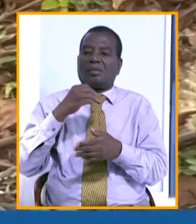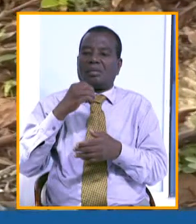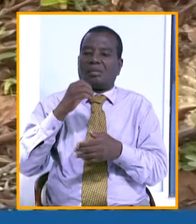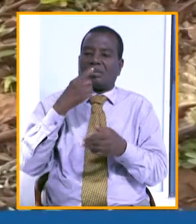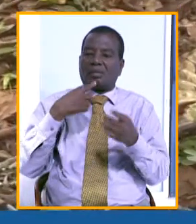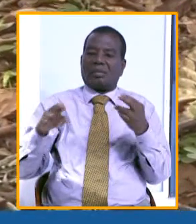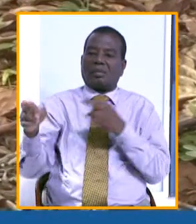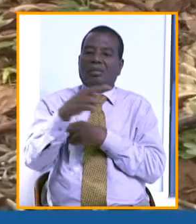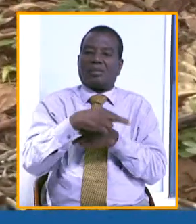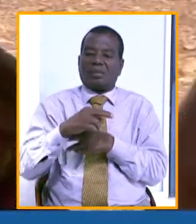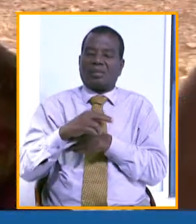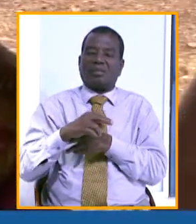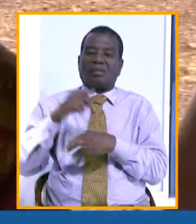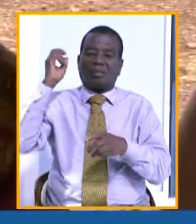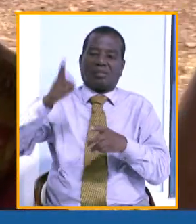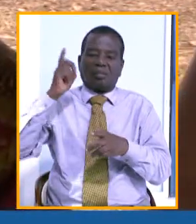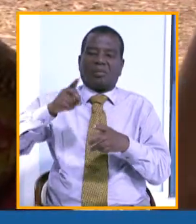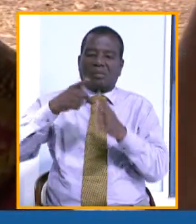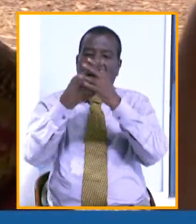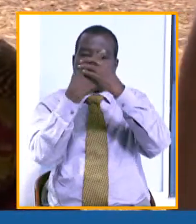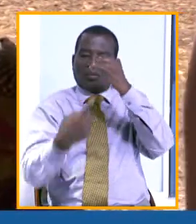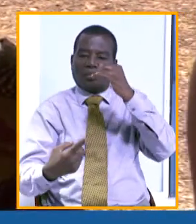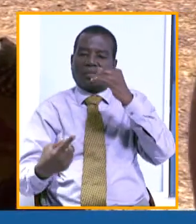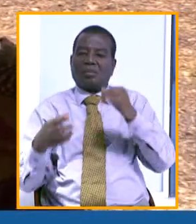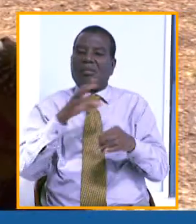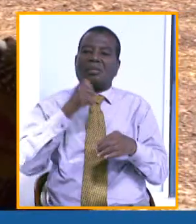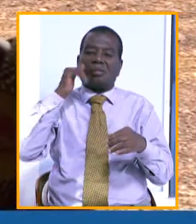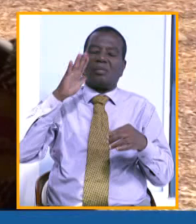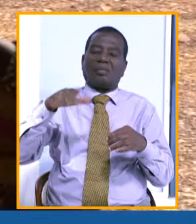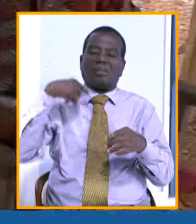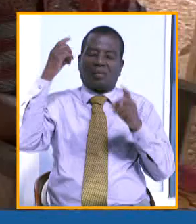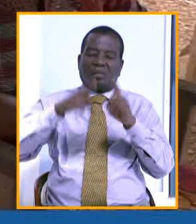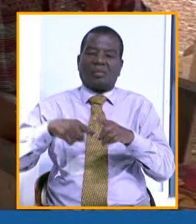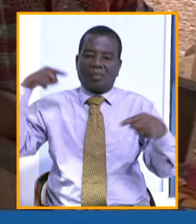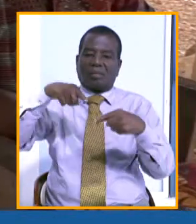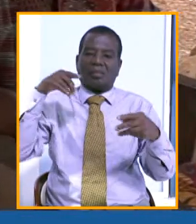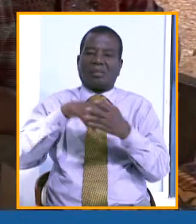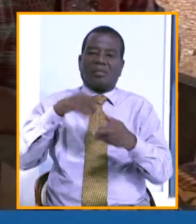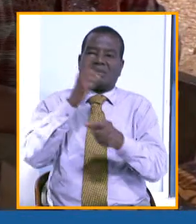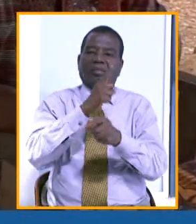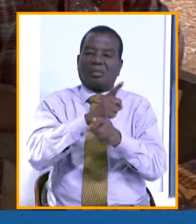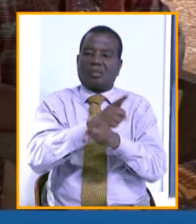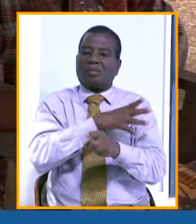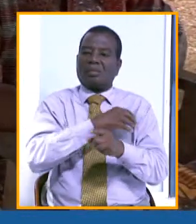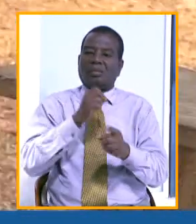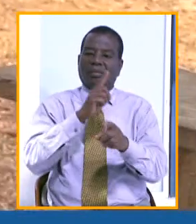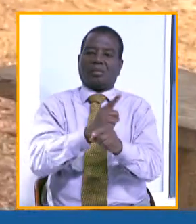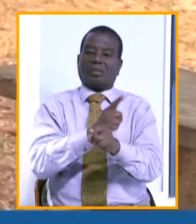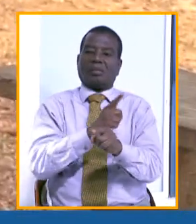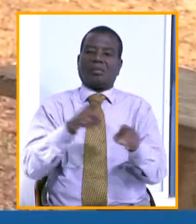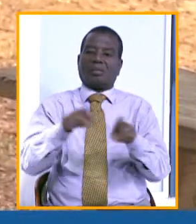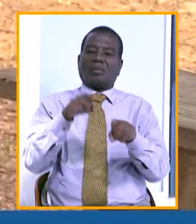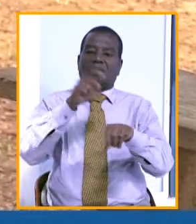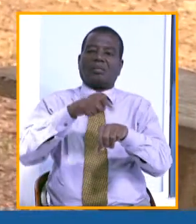sont aujourd'hui menacés de disparition. Les femmes de Zaï Pobli ont décidé de se battre pour sa conservation et préserver en même